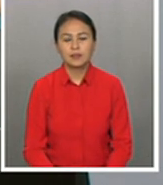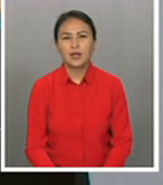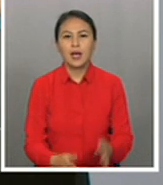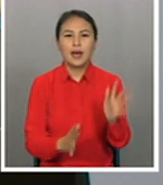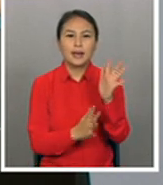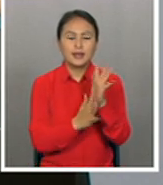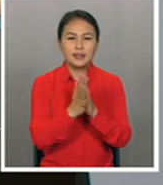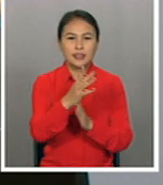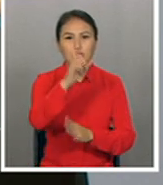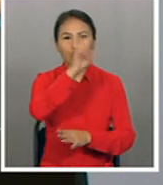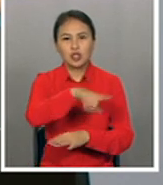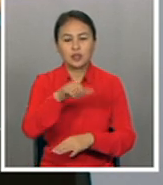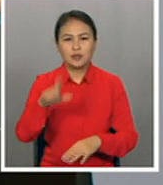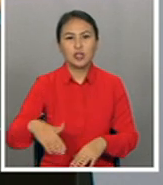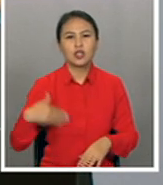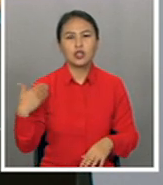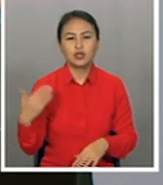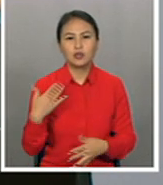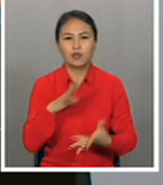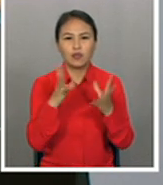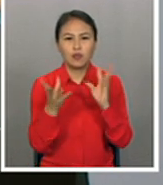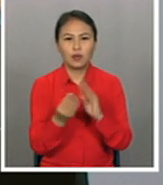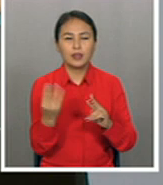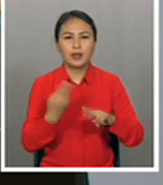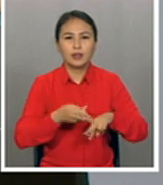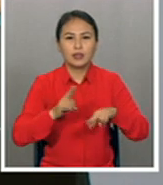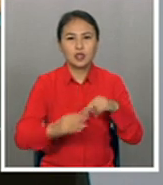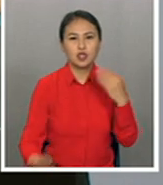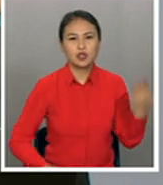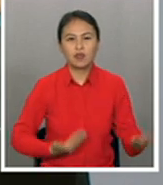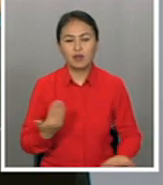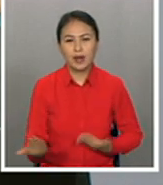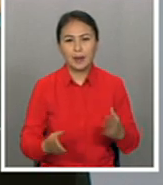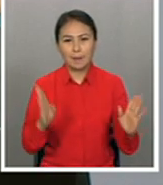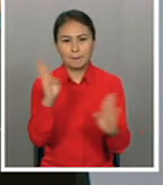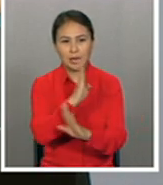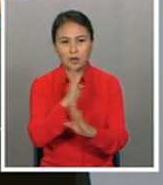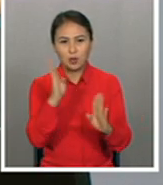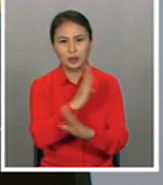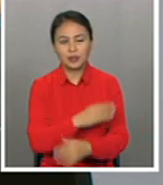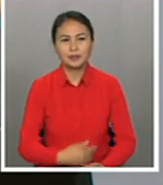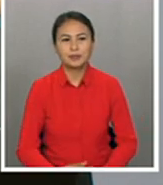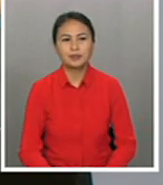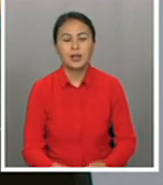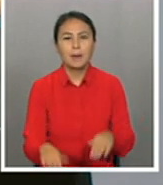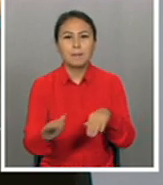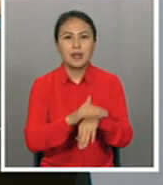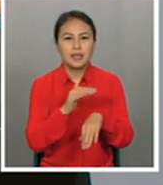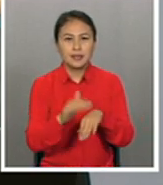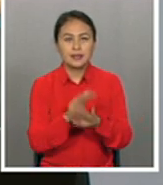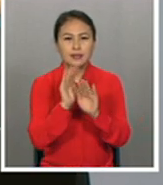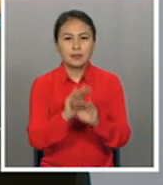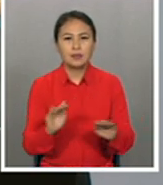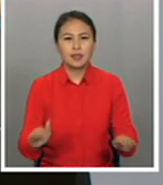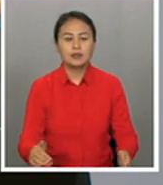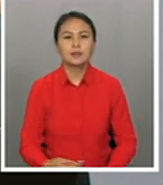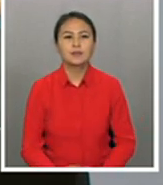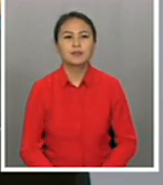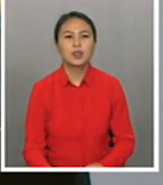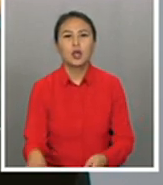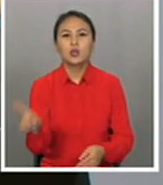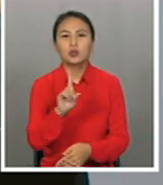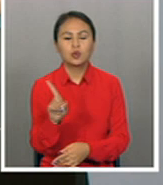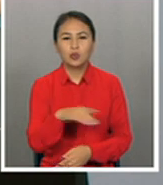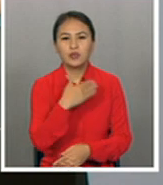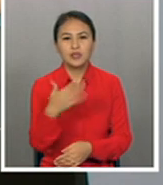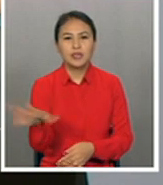Растения, человек, животные – это живая природа. Молодцы, ребята! Ну что ж,